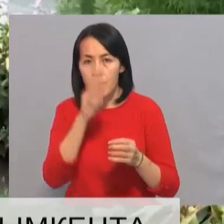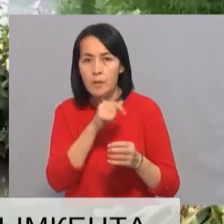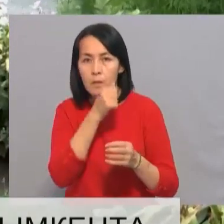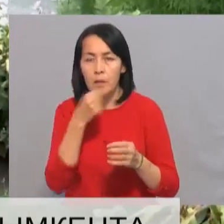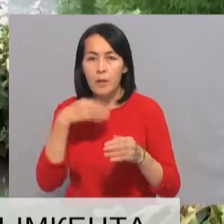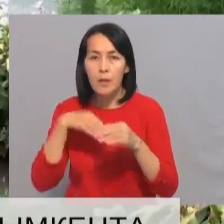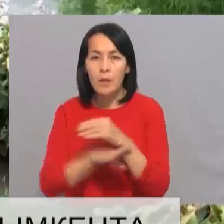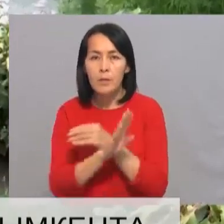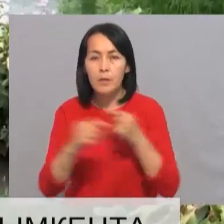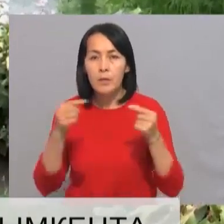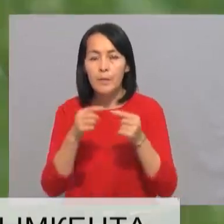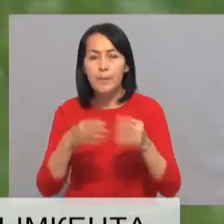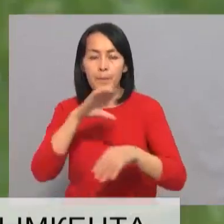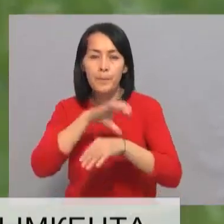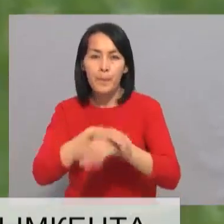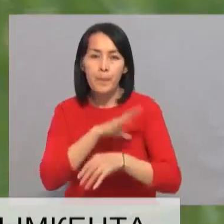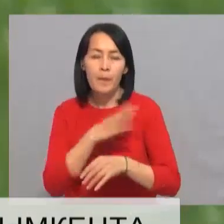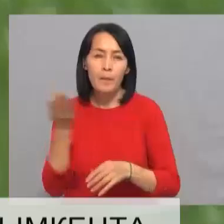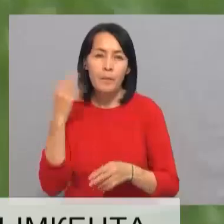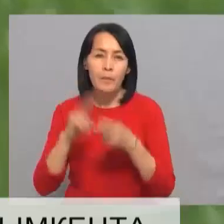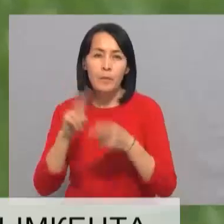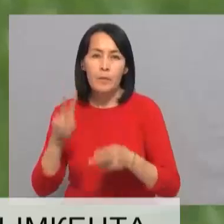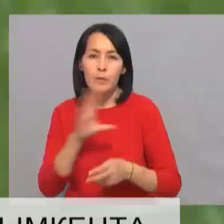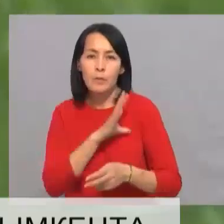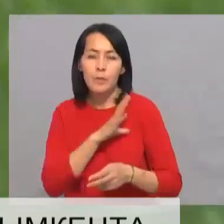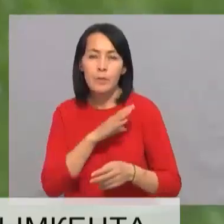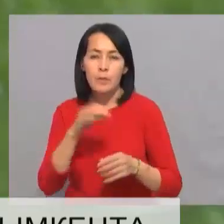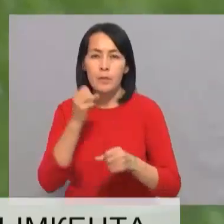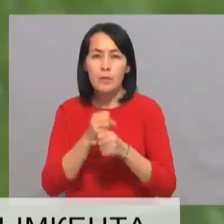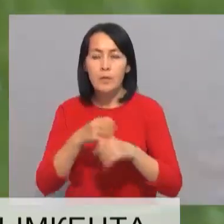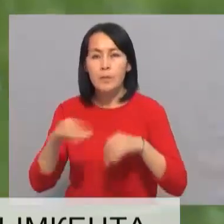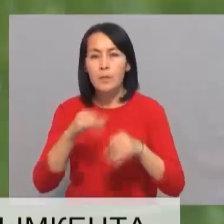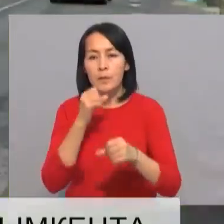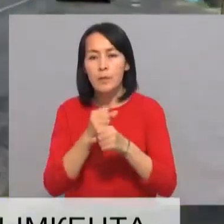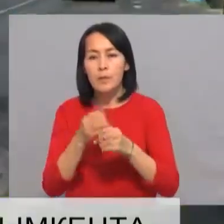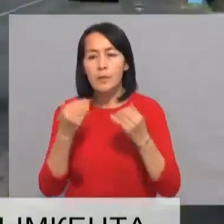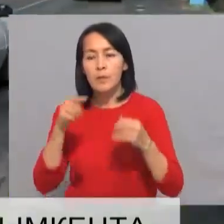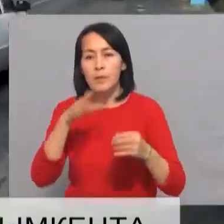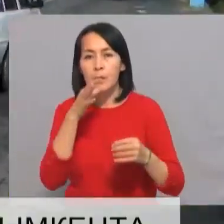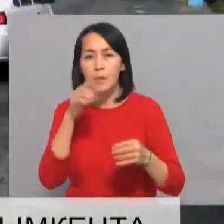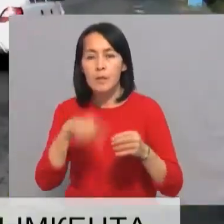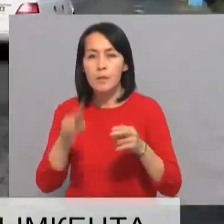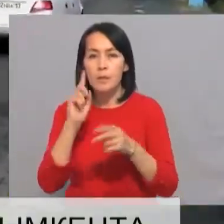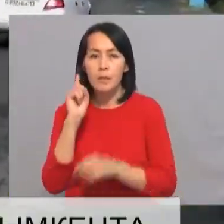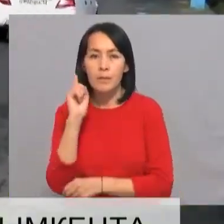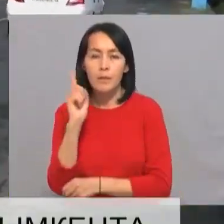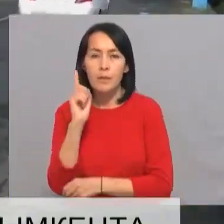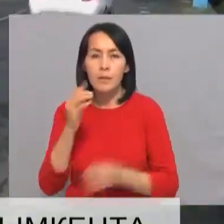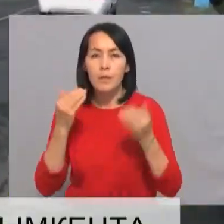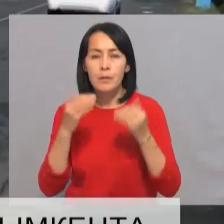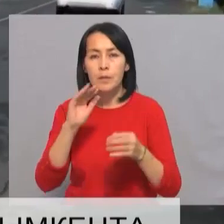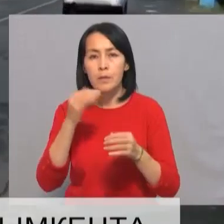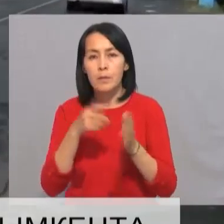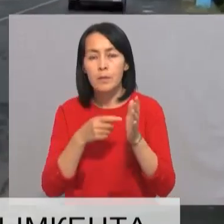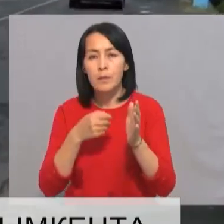на связь. Установлено, что задержанный был ранее судим за совершение аналогичного преступления. В настоящее время он находится под стражей. По